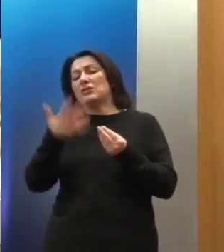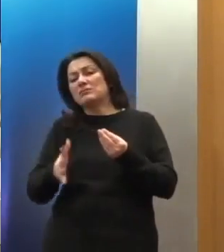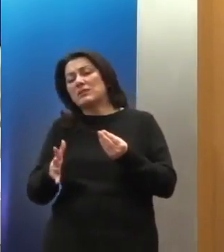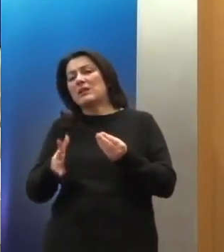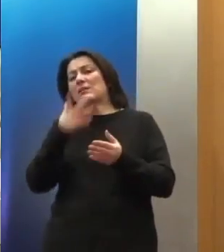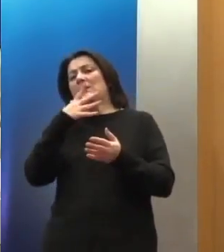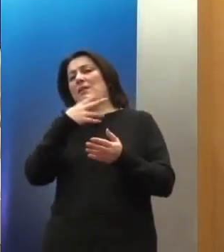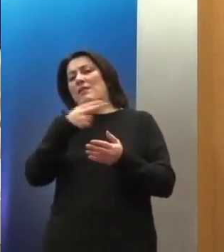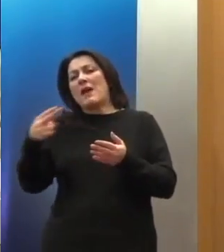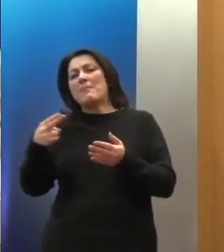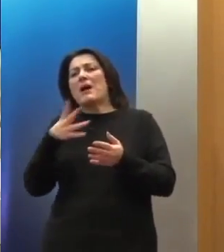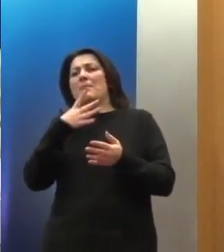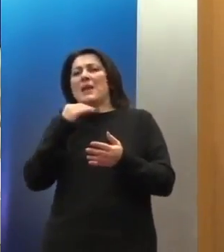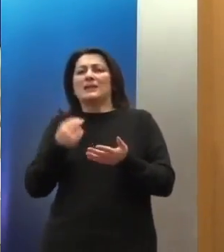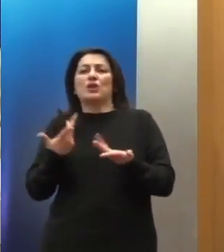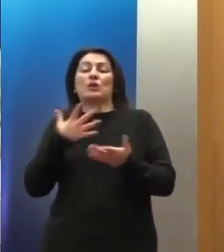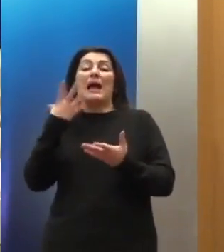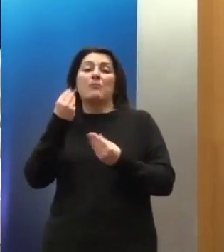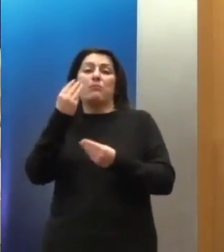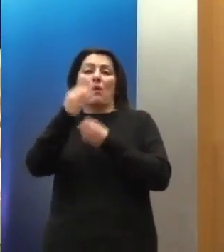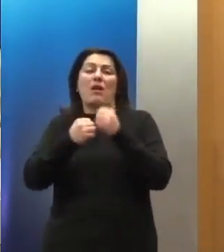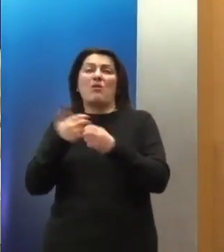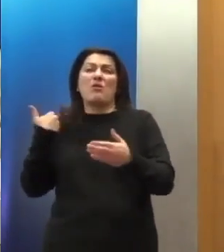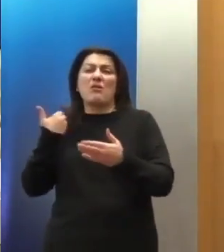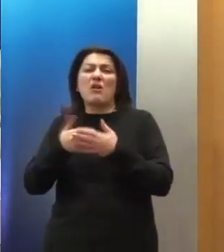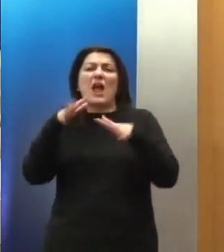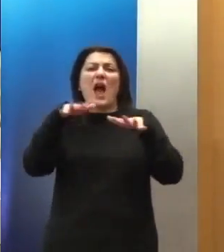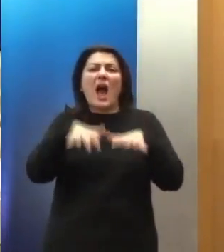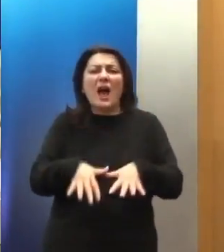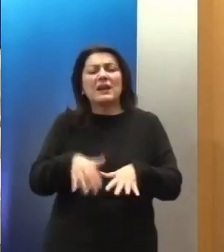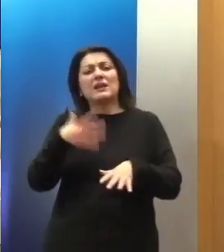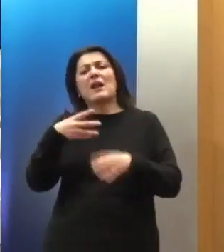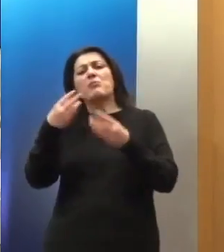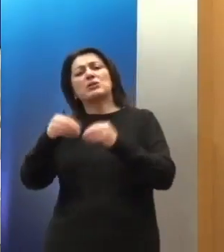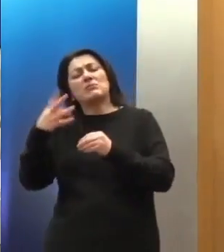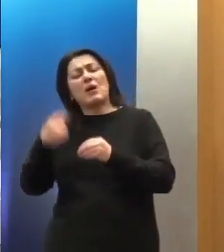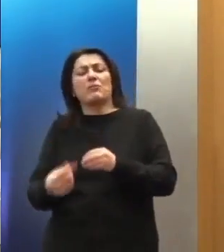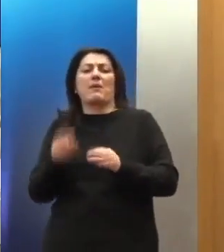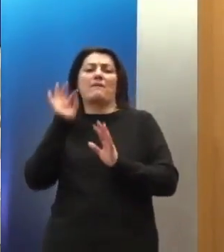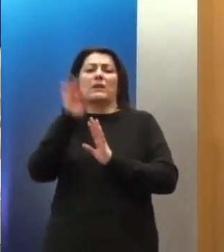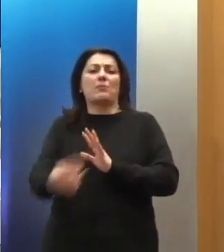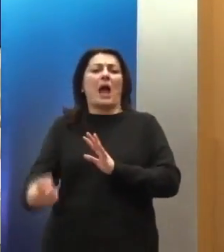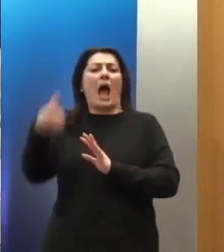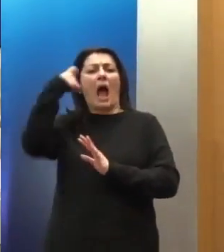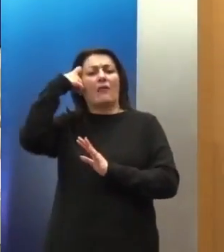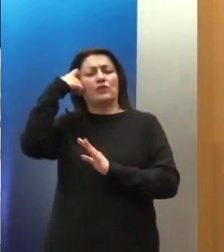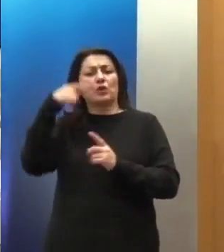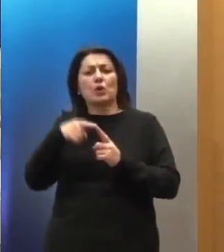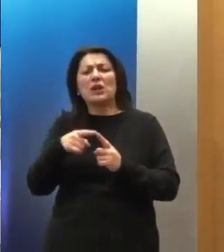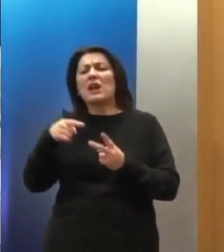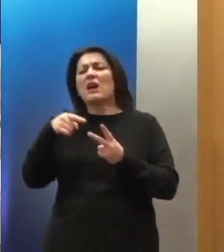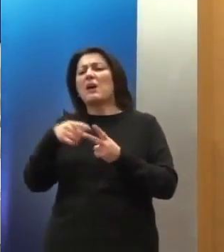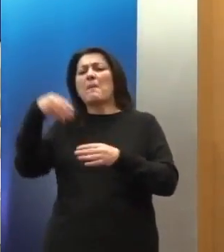αυτοκτονίες που βιώνουμε όχι μόνο στη χώρα μας, αλλά σε διεθνές επίπεδο, μέχρι ενδοοικογενειακή